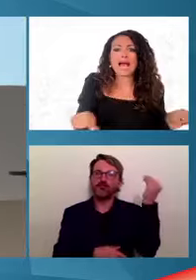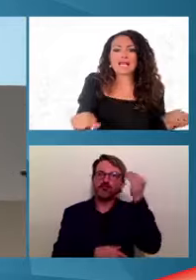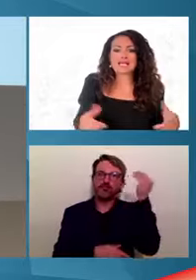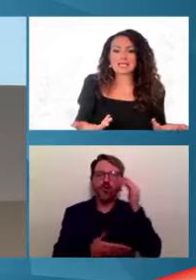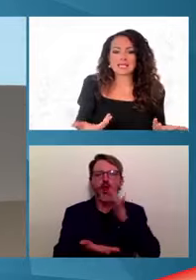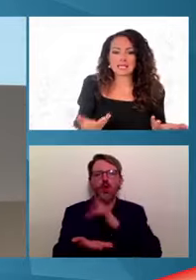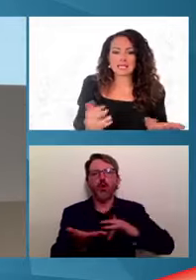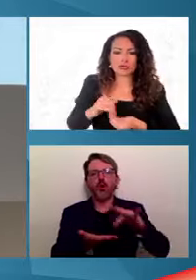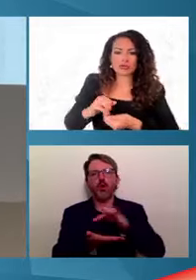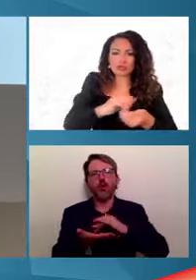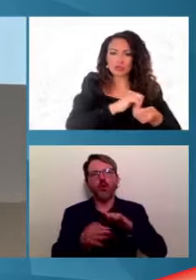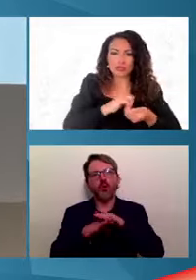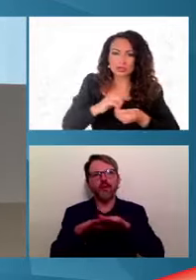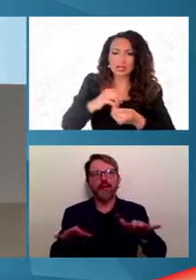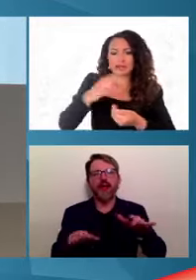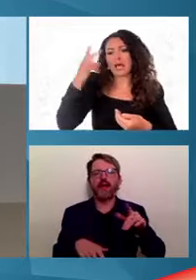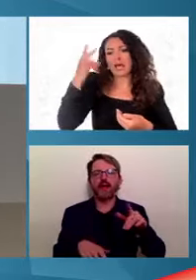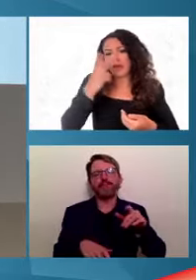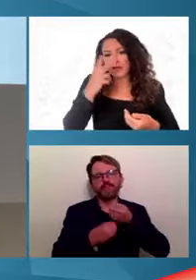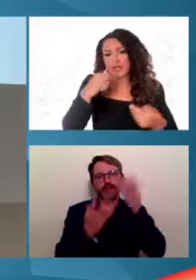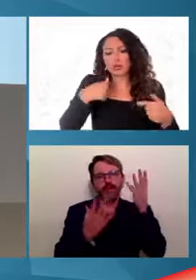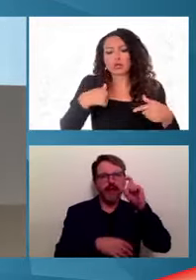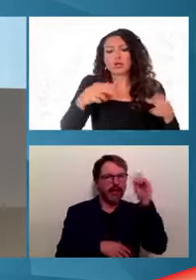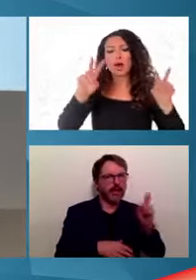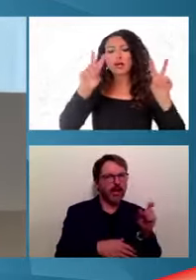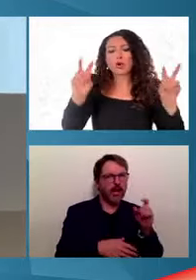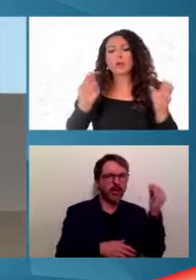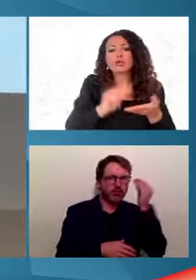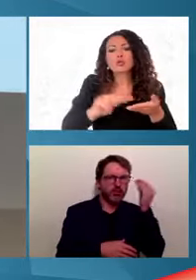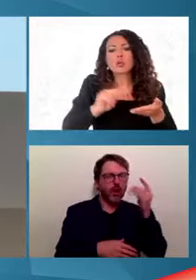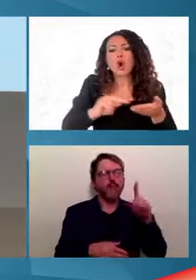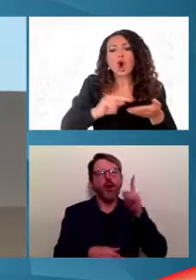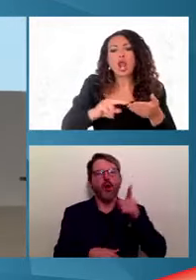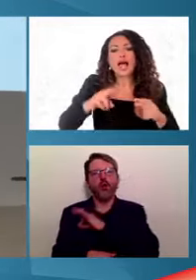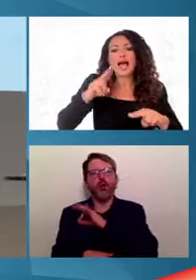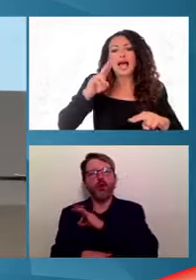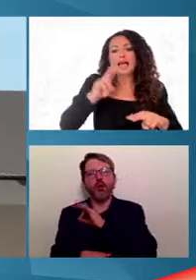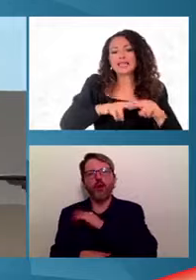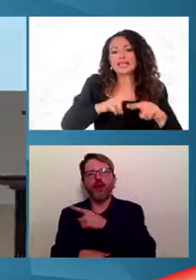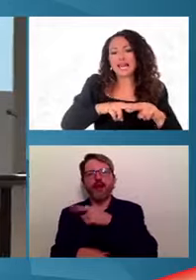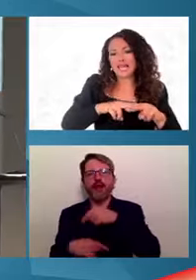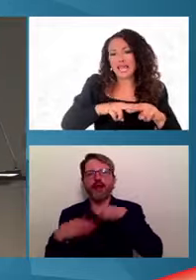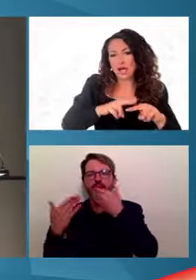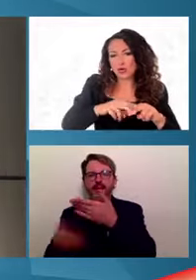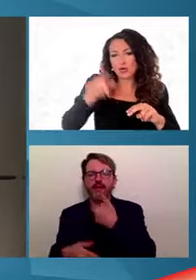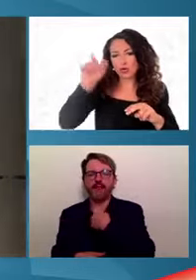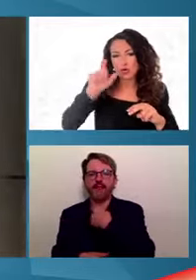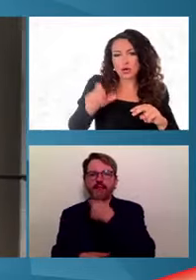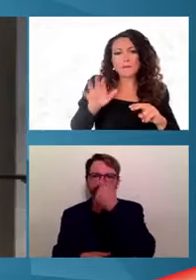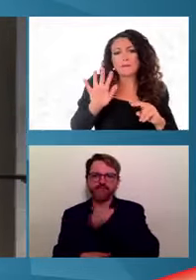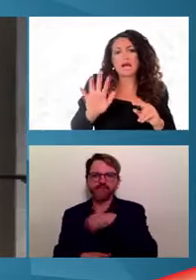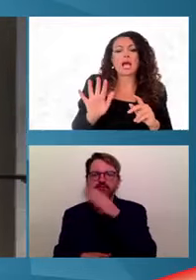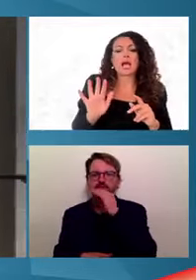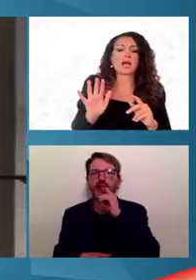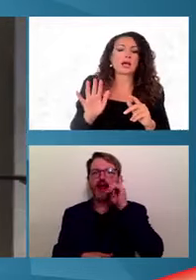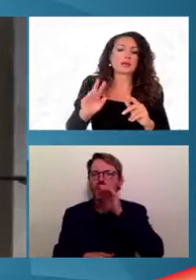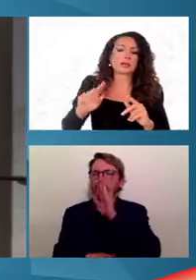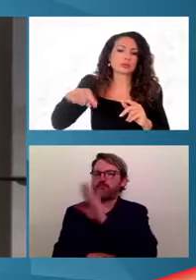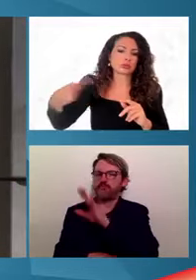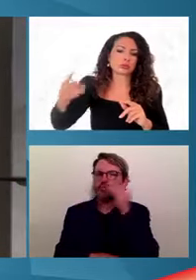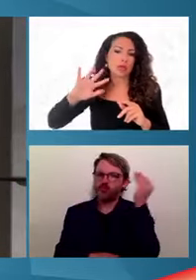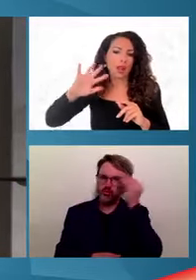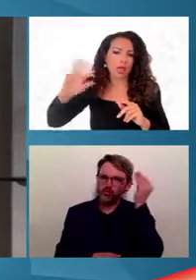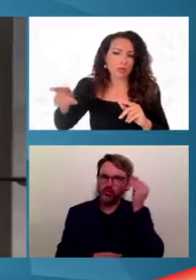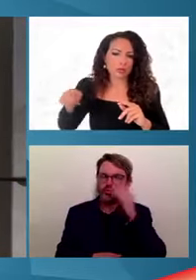ovviamente anche i colleghi poi che arriveranno dopo parleranno appunto del loro tipo di scuola. È stato fatto